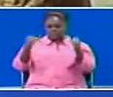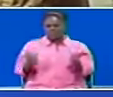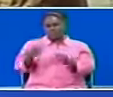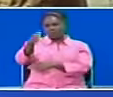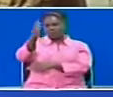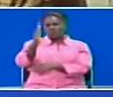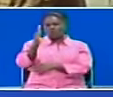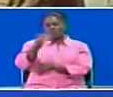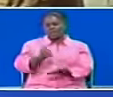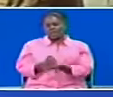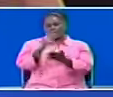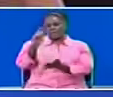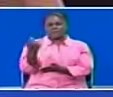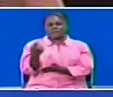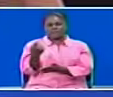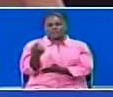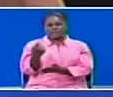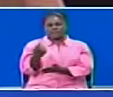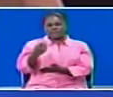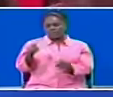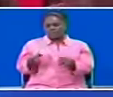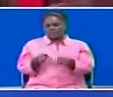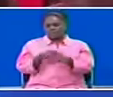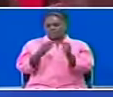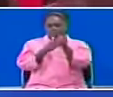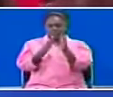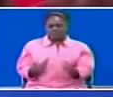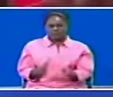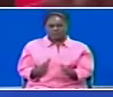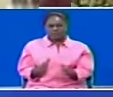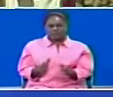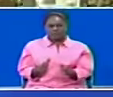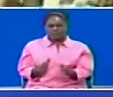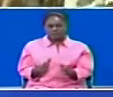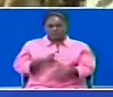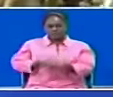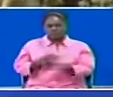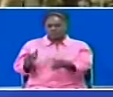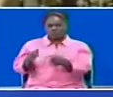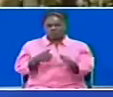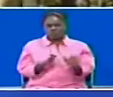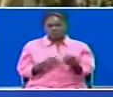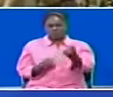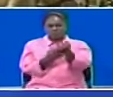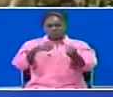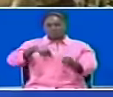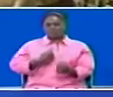nchi ya Kenya, sio nchi kama nyingine. Aidha viongozi hao walitumia nafasi hii kujipigia debe. Niambia wale wote ambao